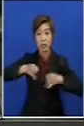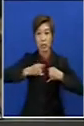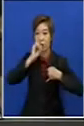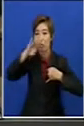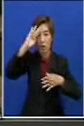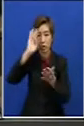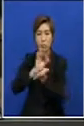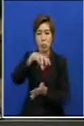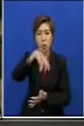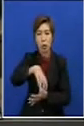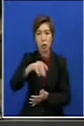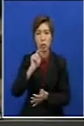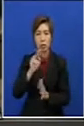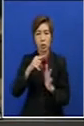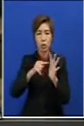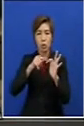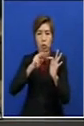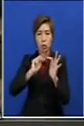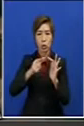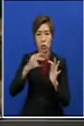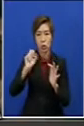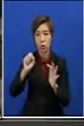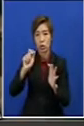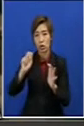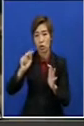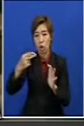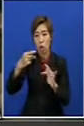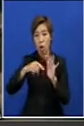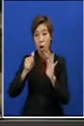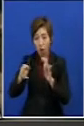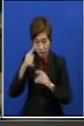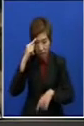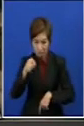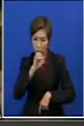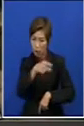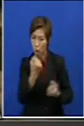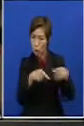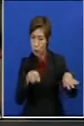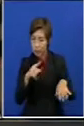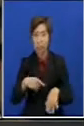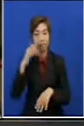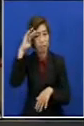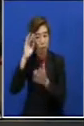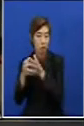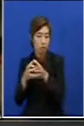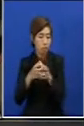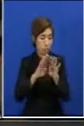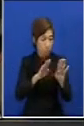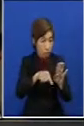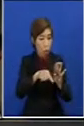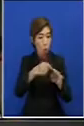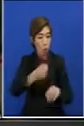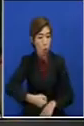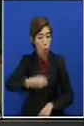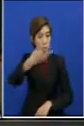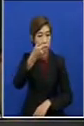ำรวจสน.ทุ่งสองห้องทางตำรวจได้ส่งกำลังเข้าไปตรวจสอบและก็ต้องตะลึงเมื่อพบรถยนต์ยี่ห้อต่างๆจอดอยู่เต็มลานชั้น